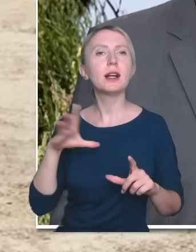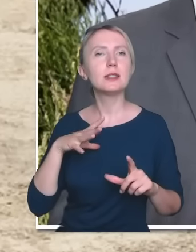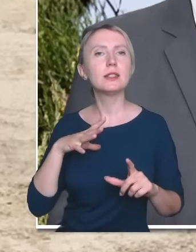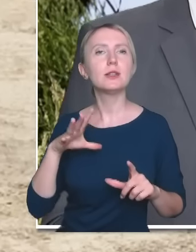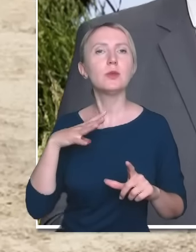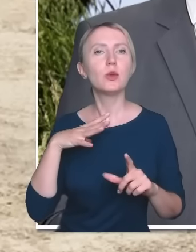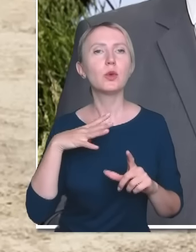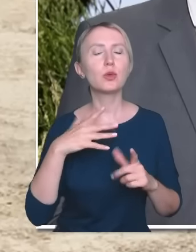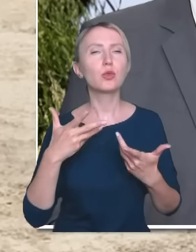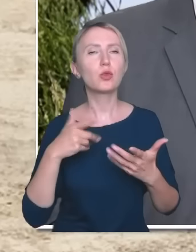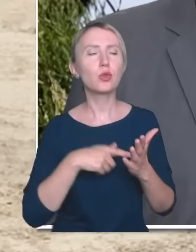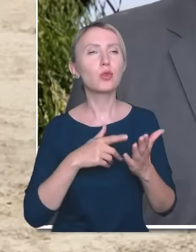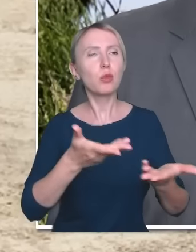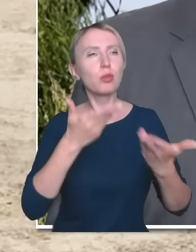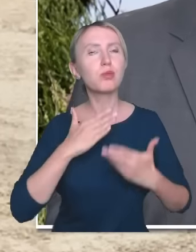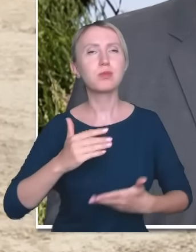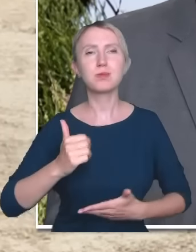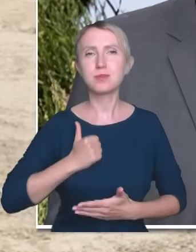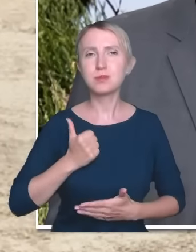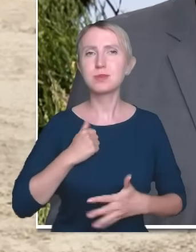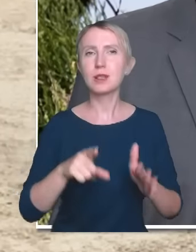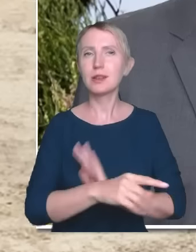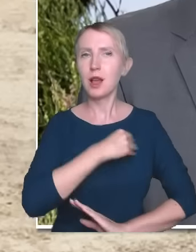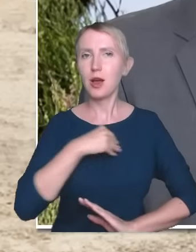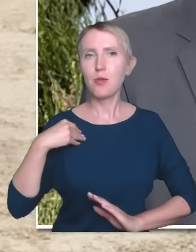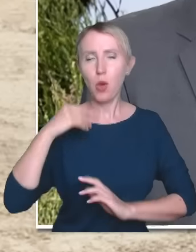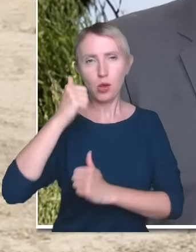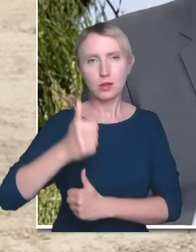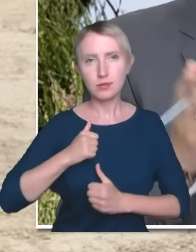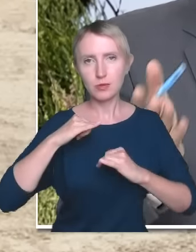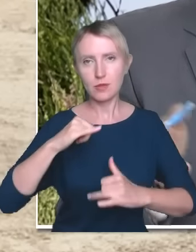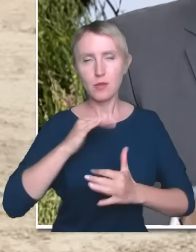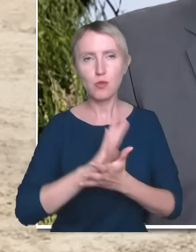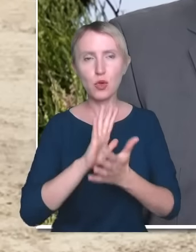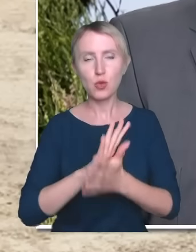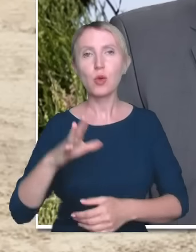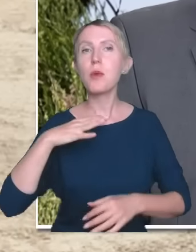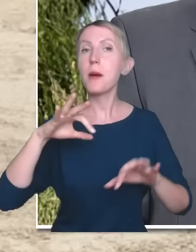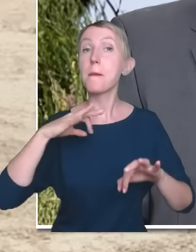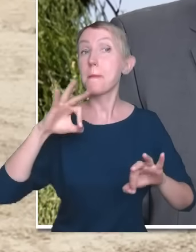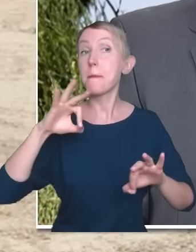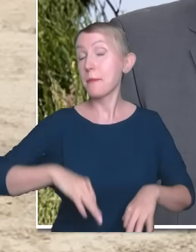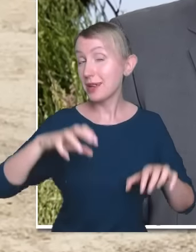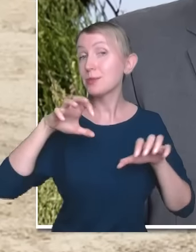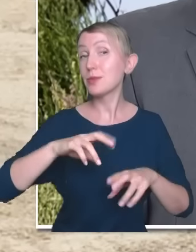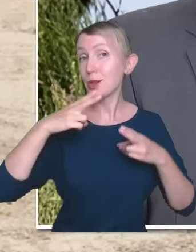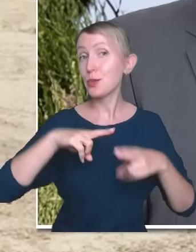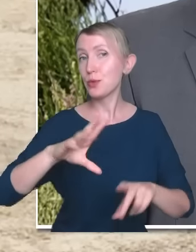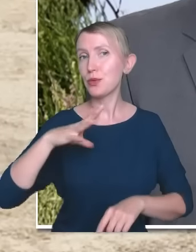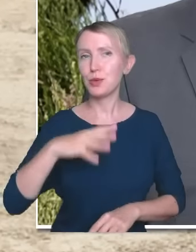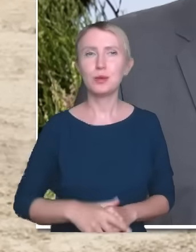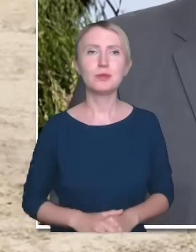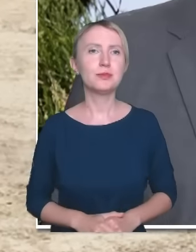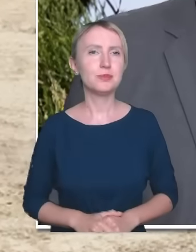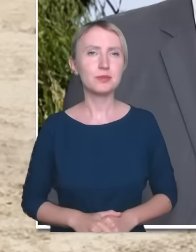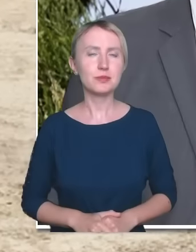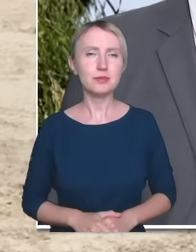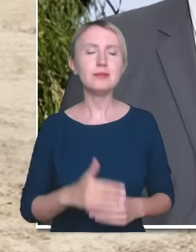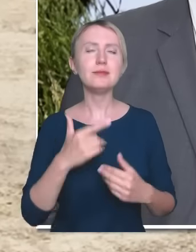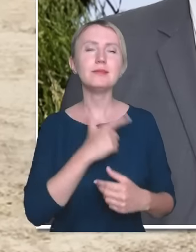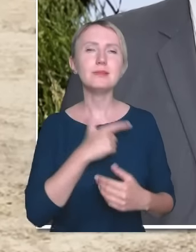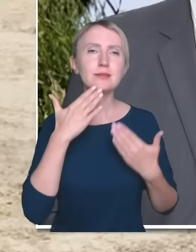chlą chlubę polskiej zbrojeniówki produkowały, a pan prezes miał w tym swój walny udział. Bardzo